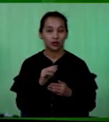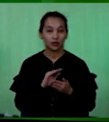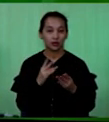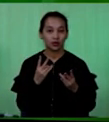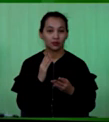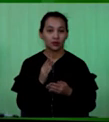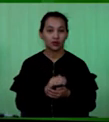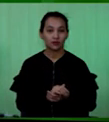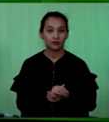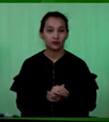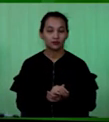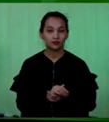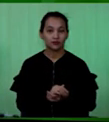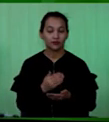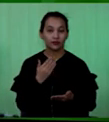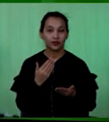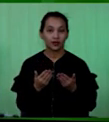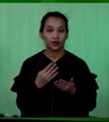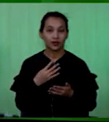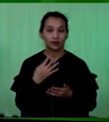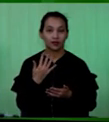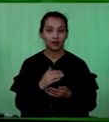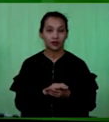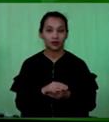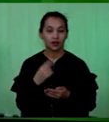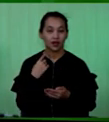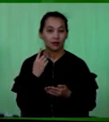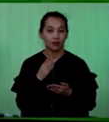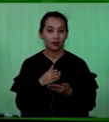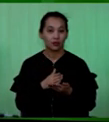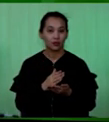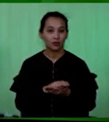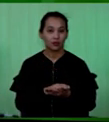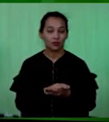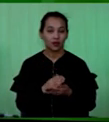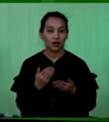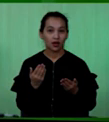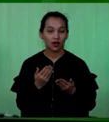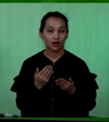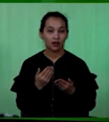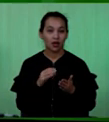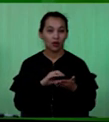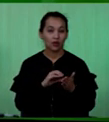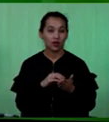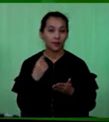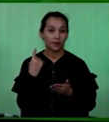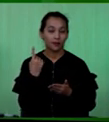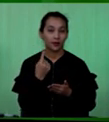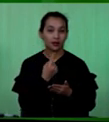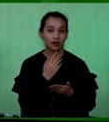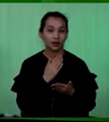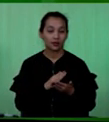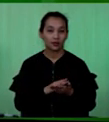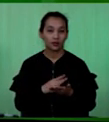kerak edi. Agarda 45 soni bo'lsa, uning qanday xona birliklari mavjud? Unda 4